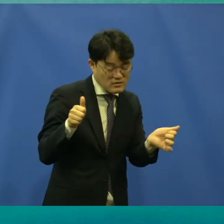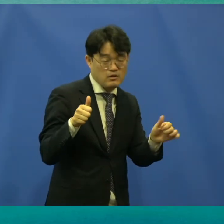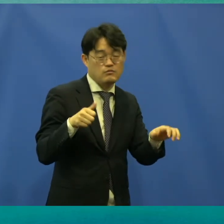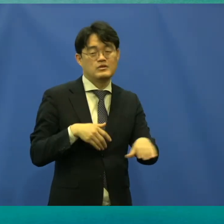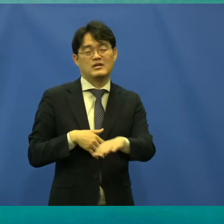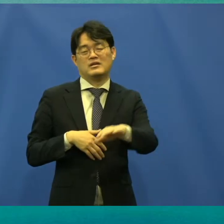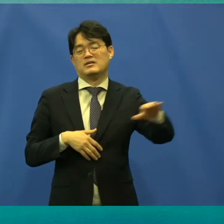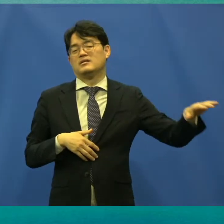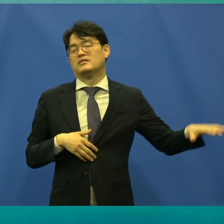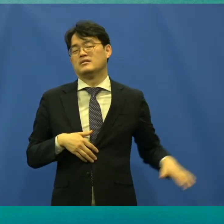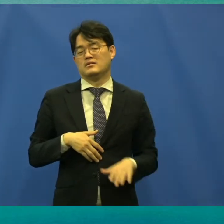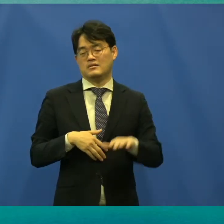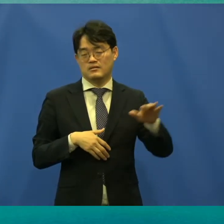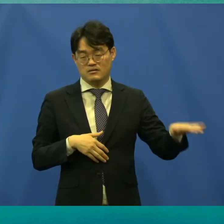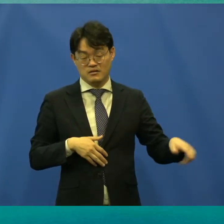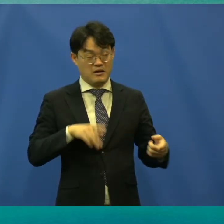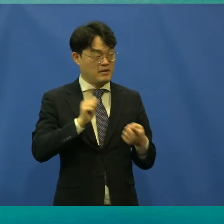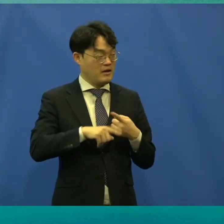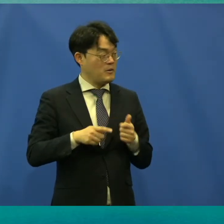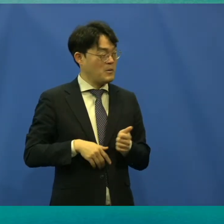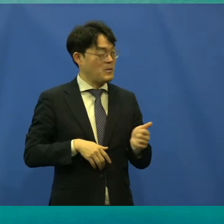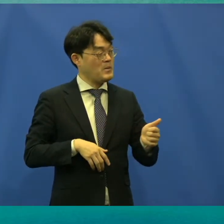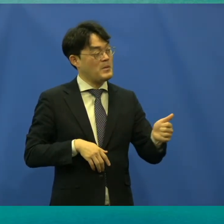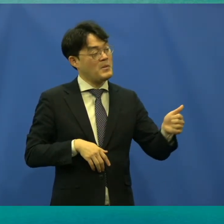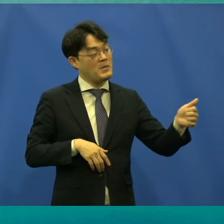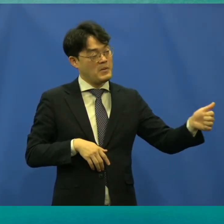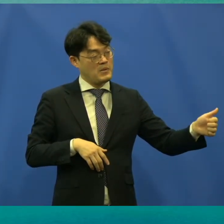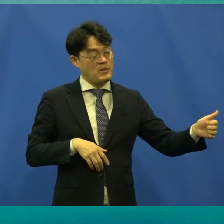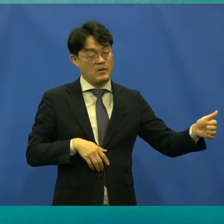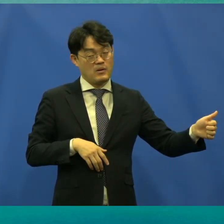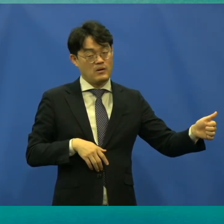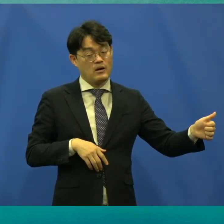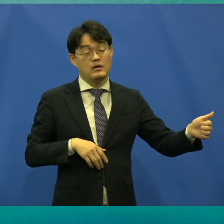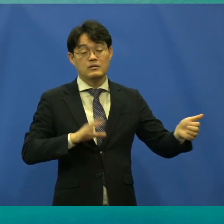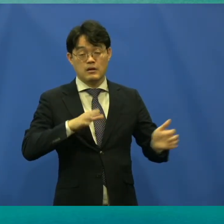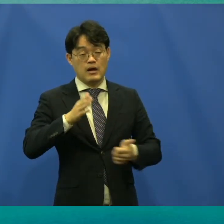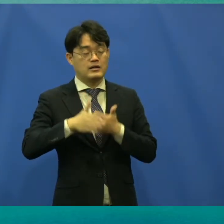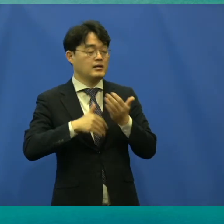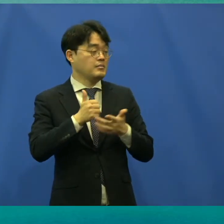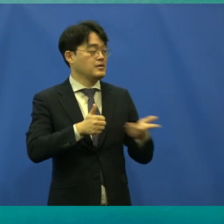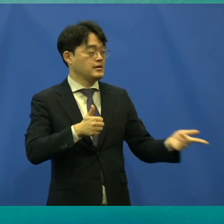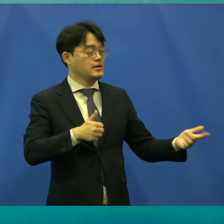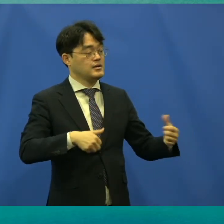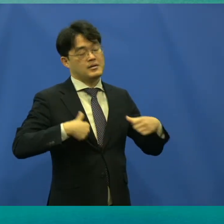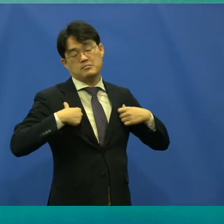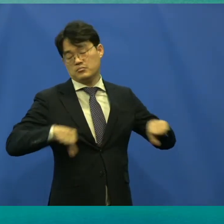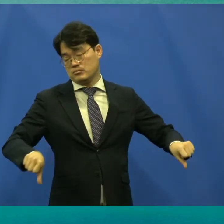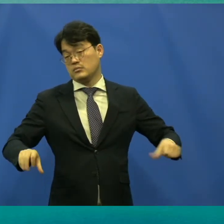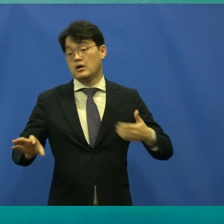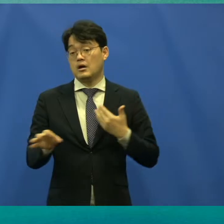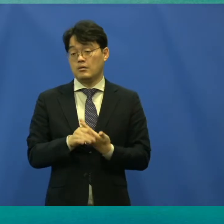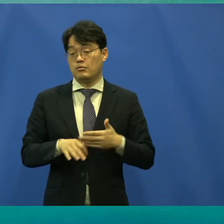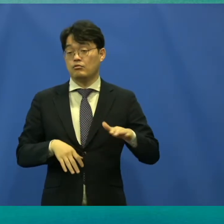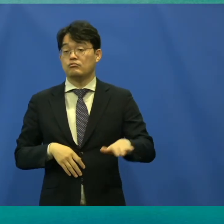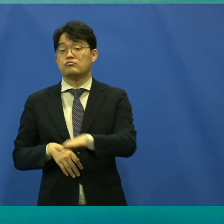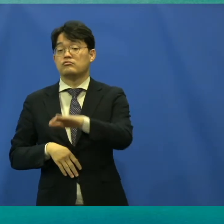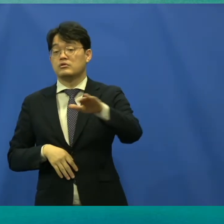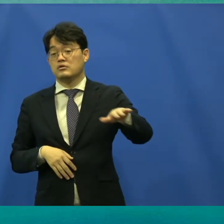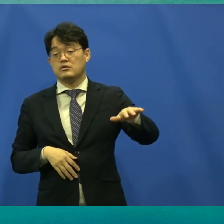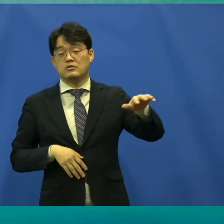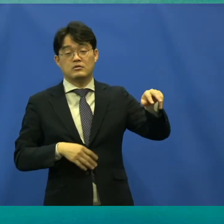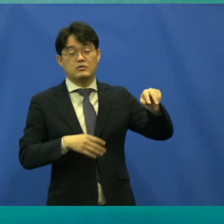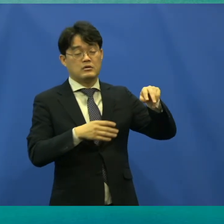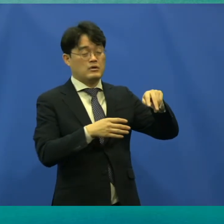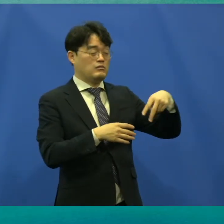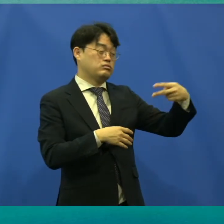그대로 놓아버렸다면, 하나님이 우리의 붙잡고 있는 손을 놓아버리셨다면 우리의 삶은 천길만길로 벼랑 끝으로